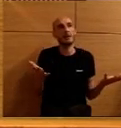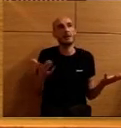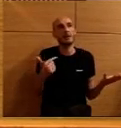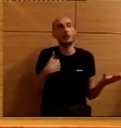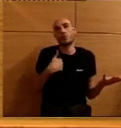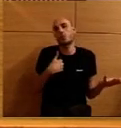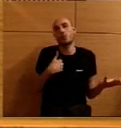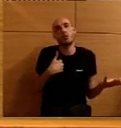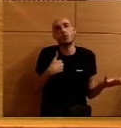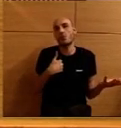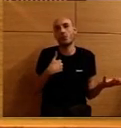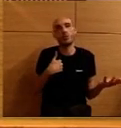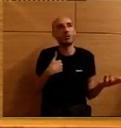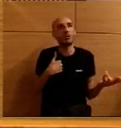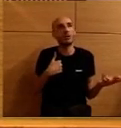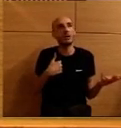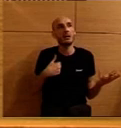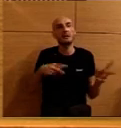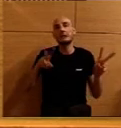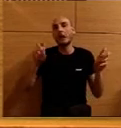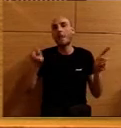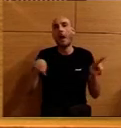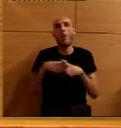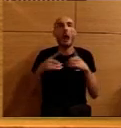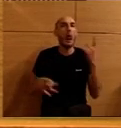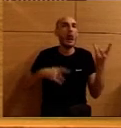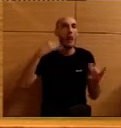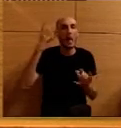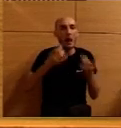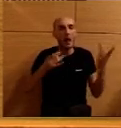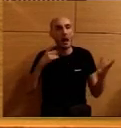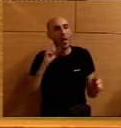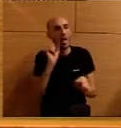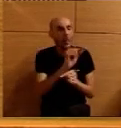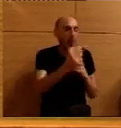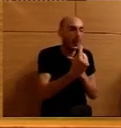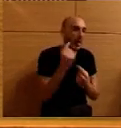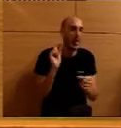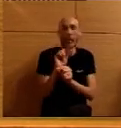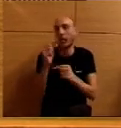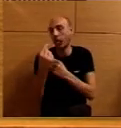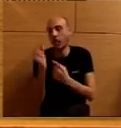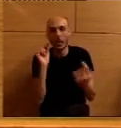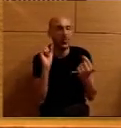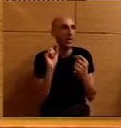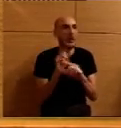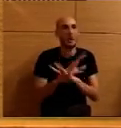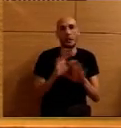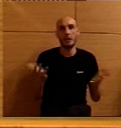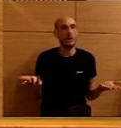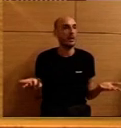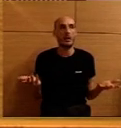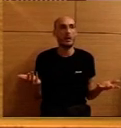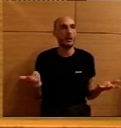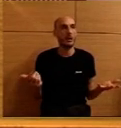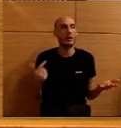lloc. Això no és una qüestió de començar a tirar els trastos els uns als altres, eh? Era un prec, i que li ha pregat? Li